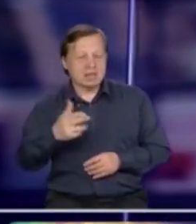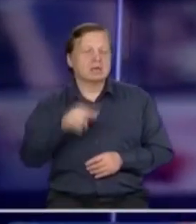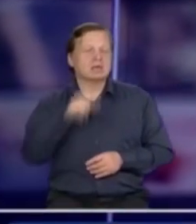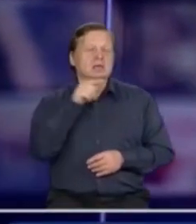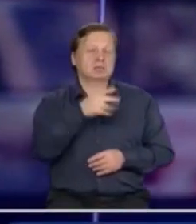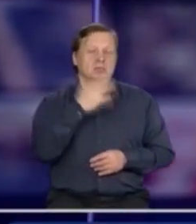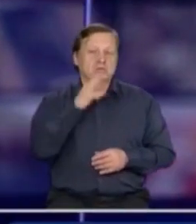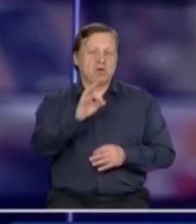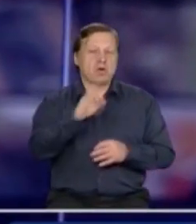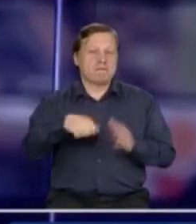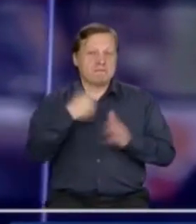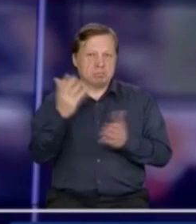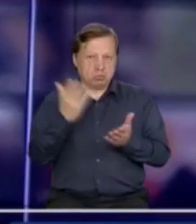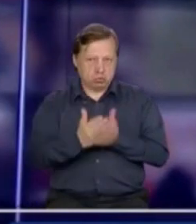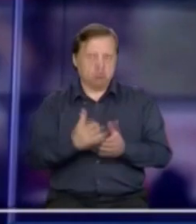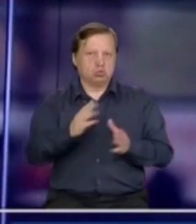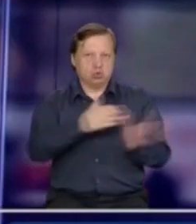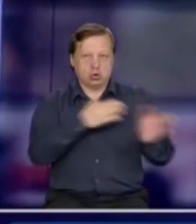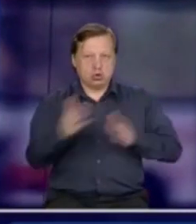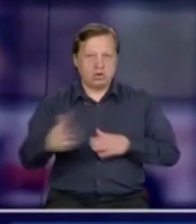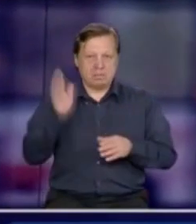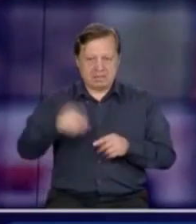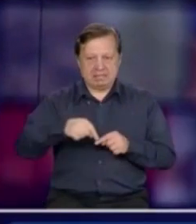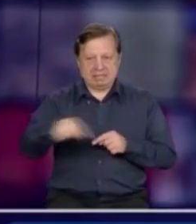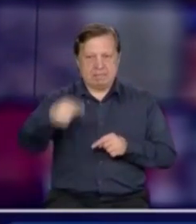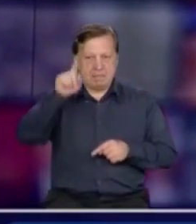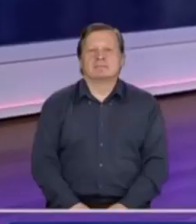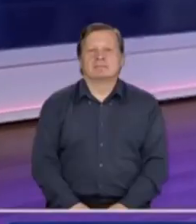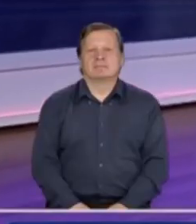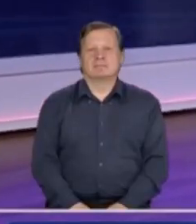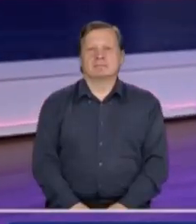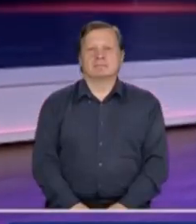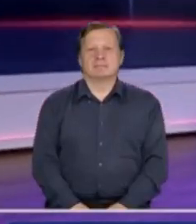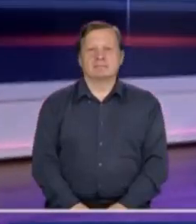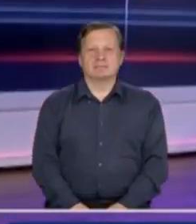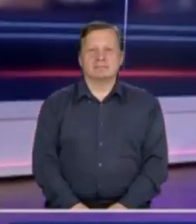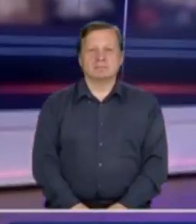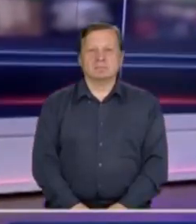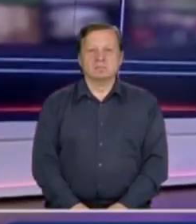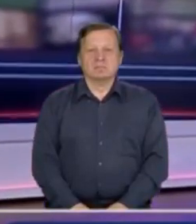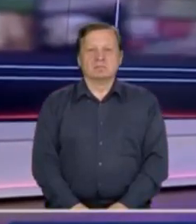ostatni guzik. Tenet pojawi się w kinach jeszcze w tym miesiącu.